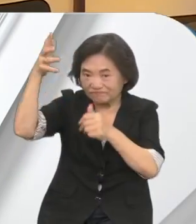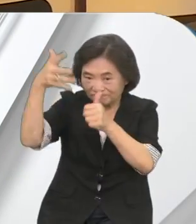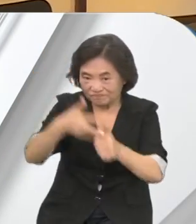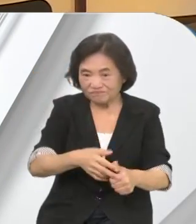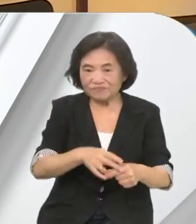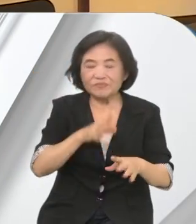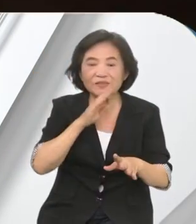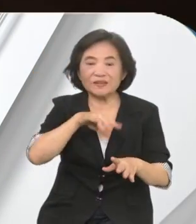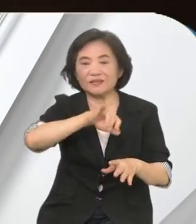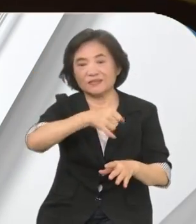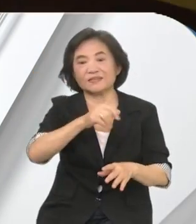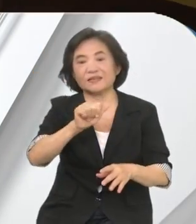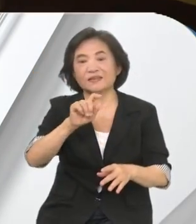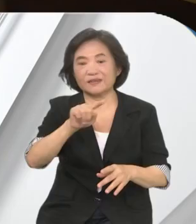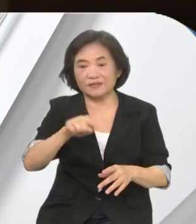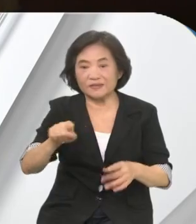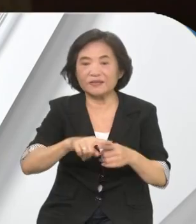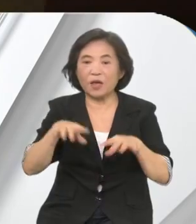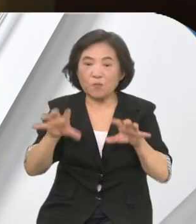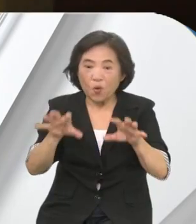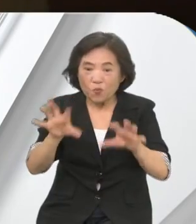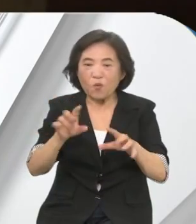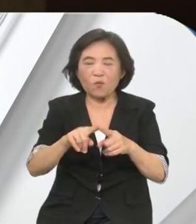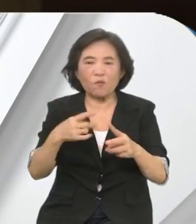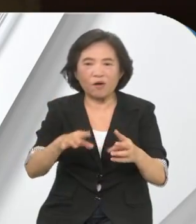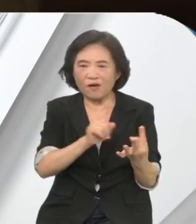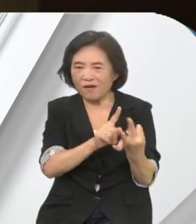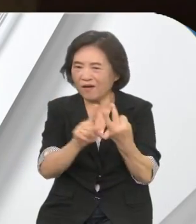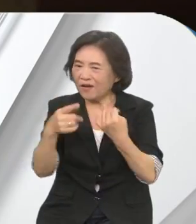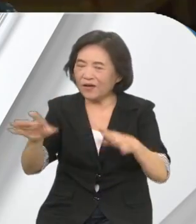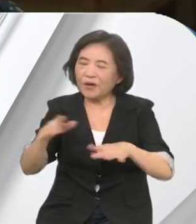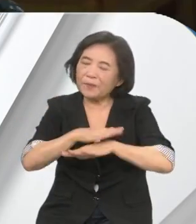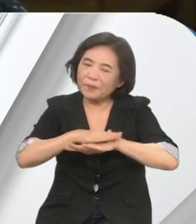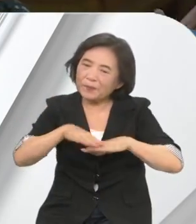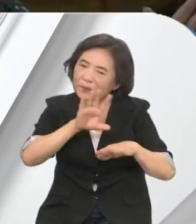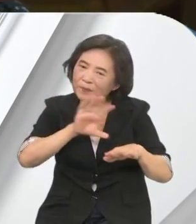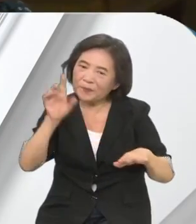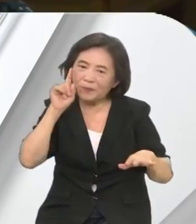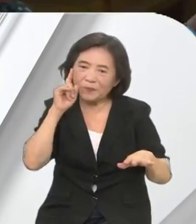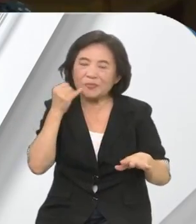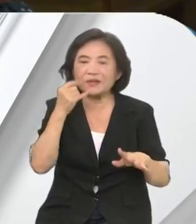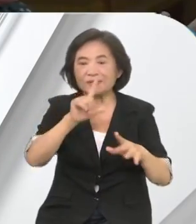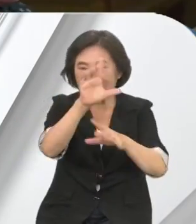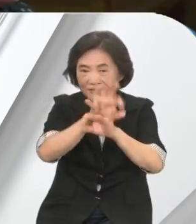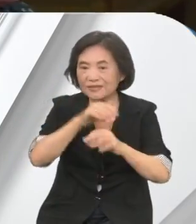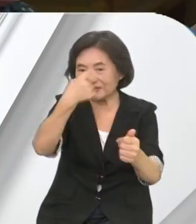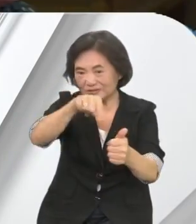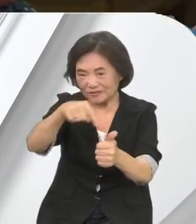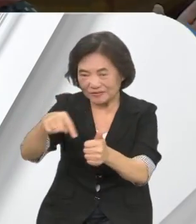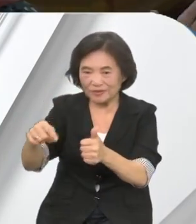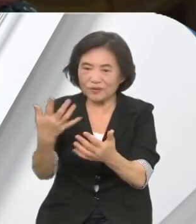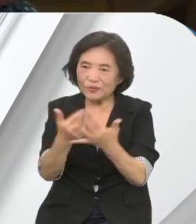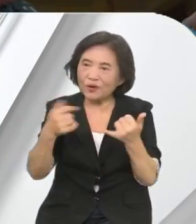jazz。rap 也是抒情一条风格，都当合适作为行业课程学导演的教材。下个新闻视频，头那么头。